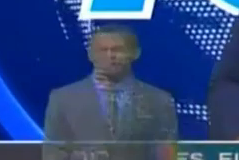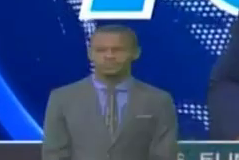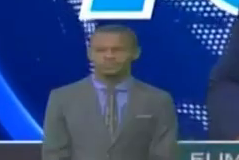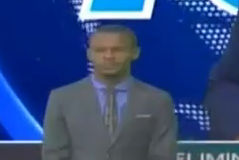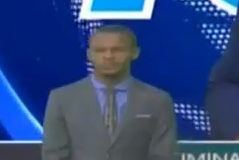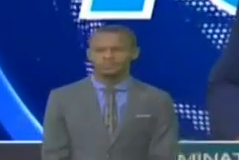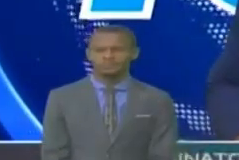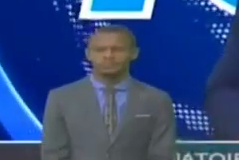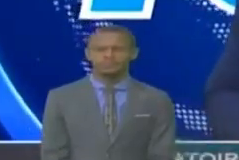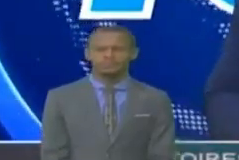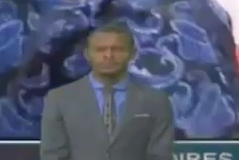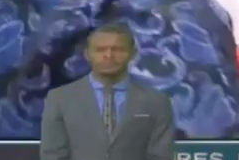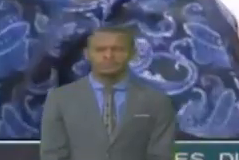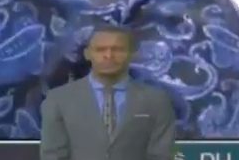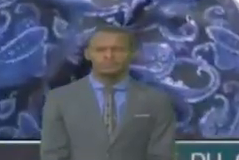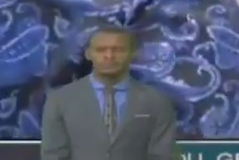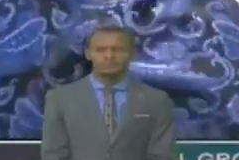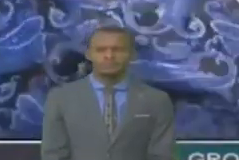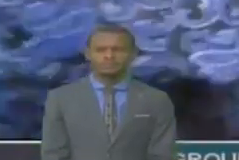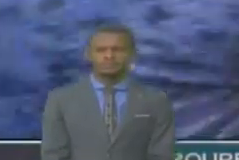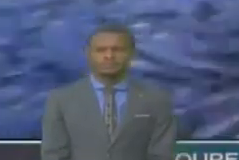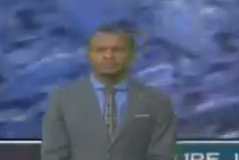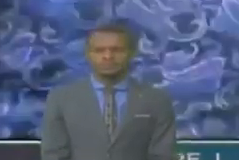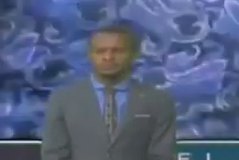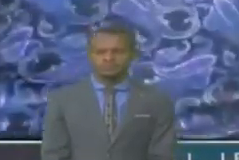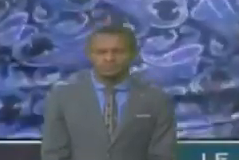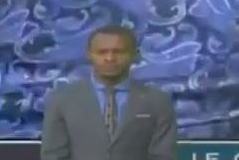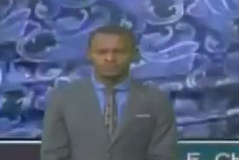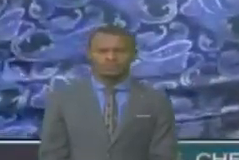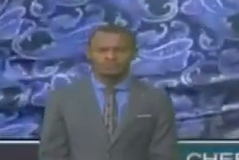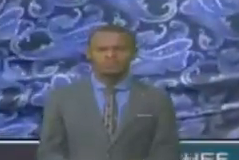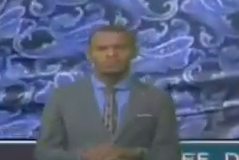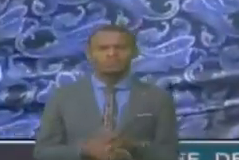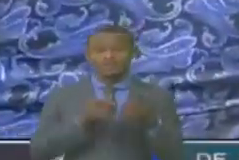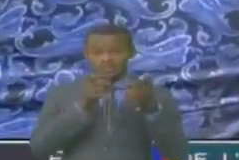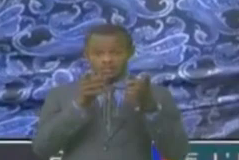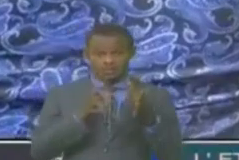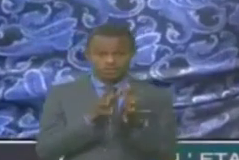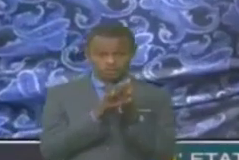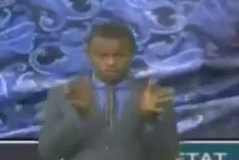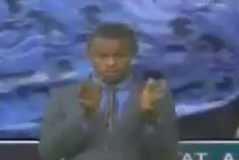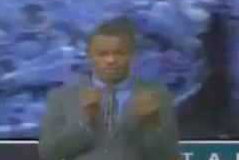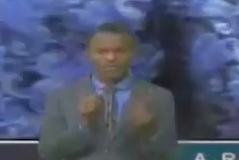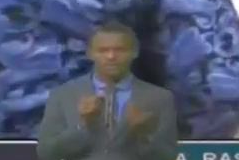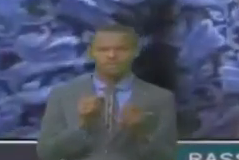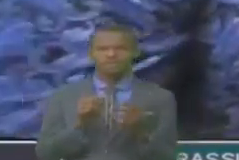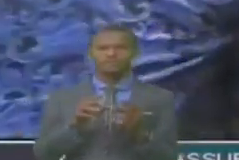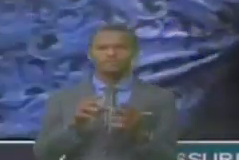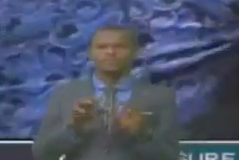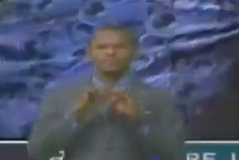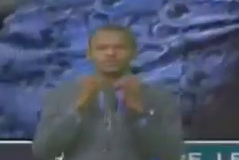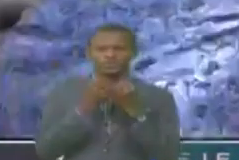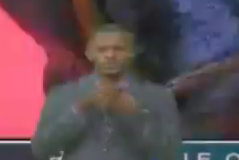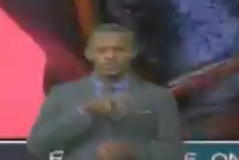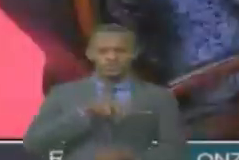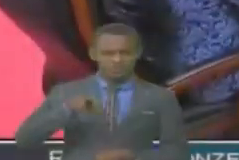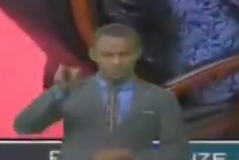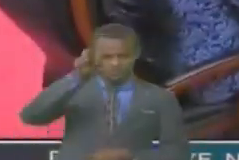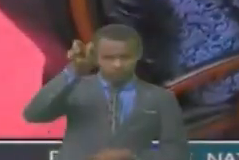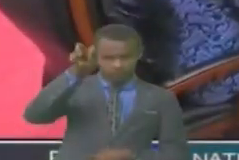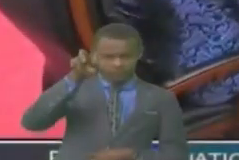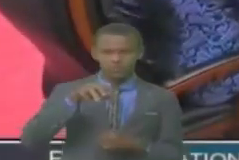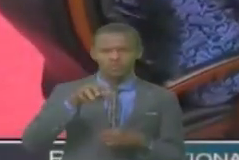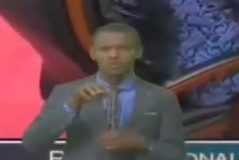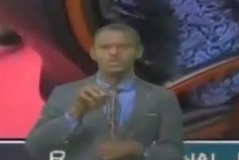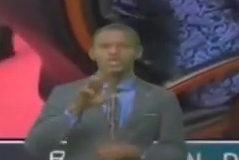sujet. Le ministre des Transports et le directeur général de la compagnie d'aviation Congo Airways, convoqués de toute urgence